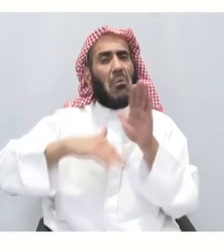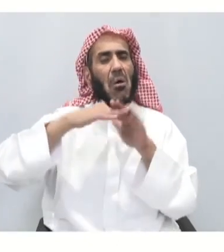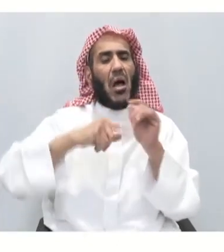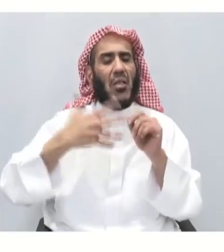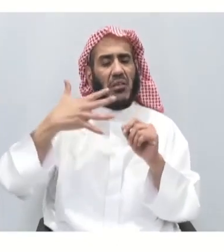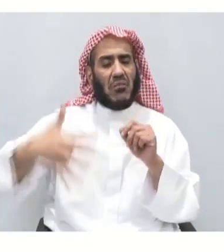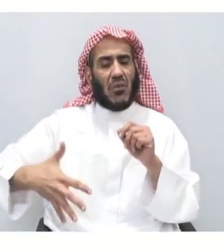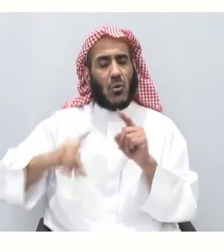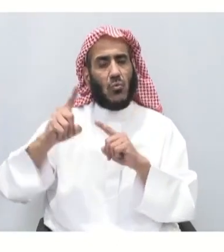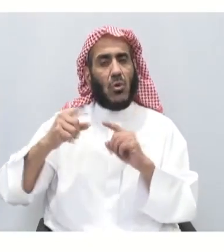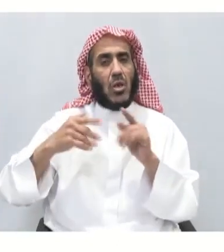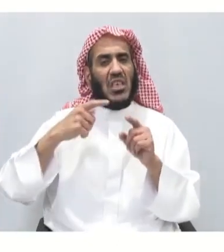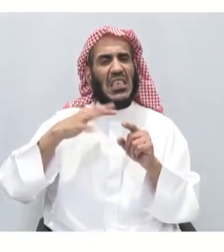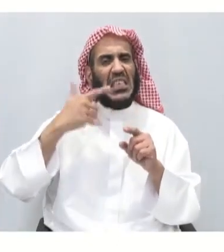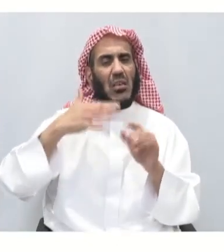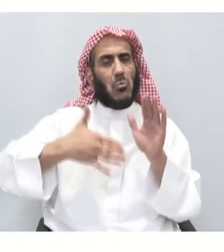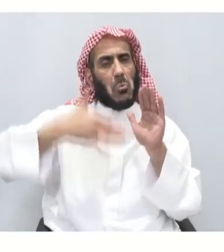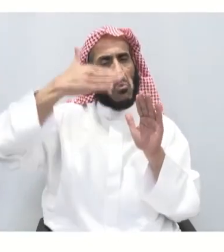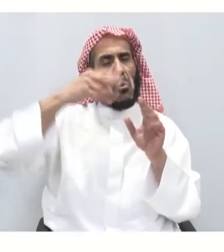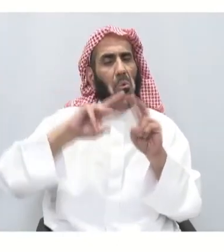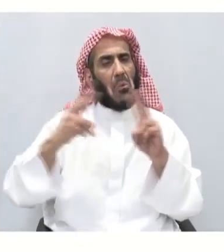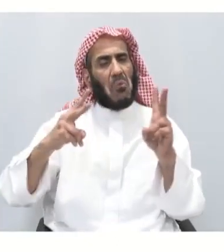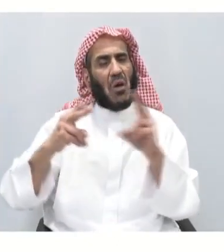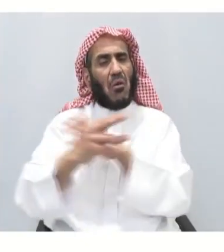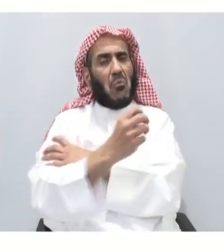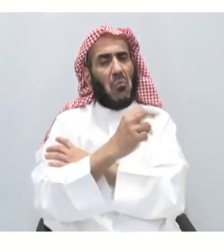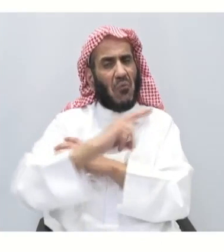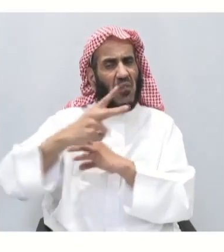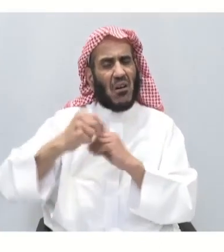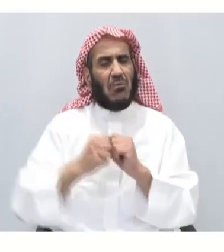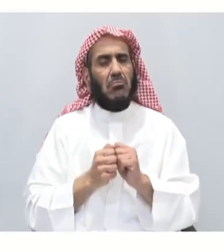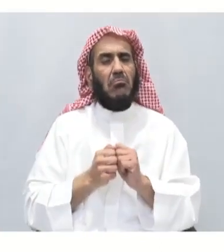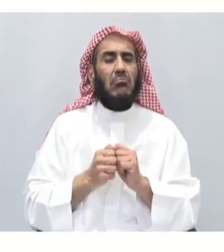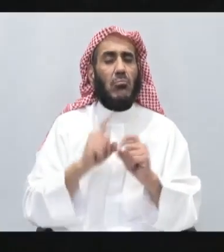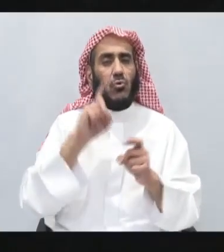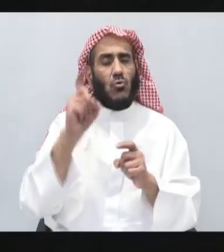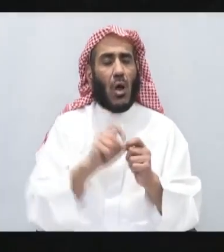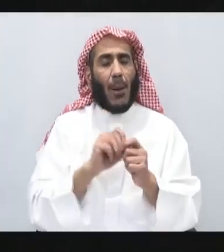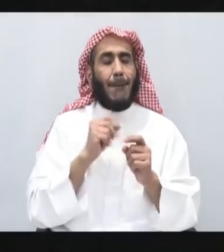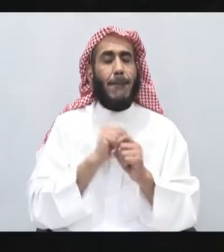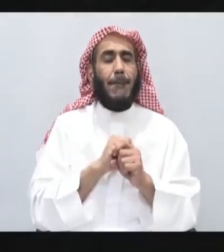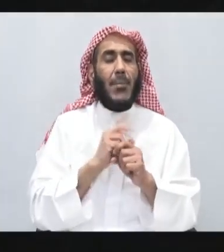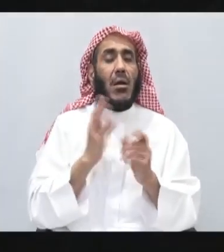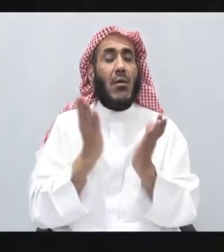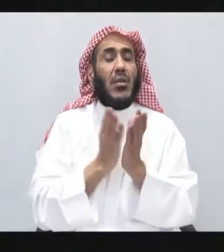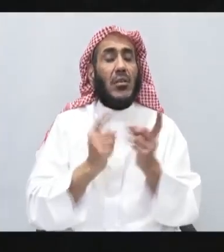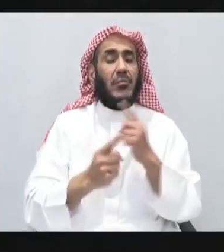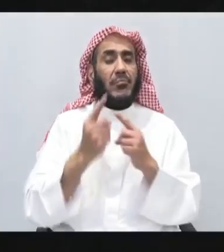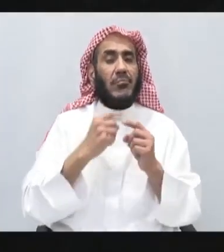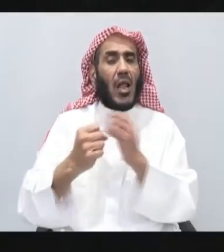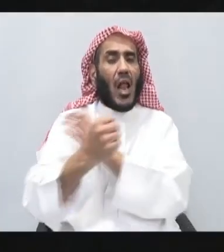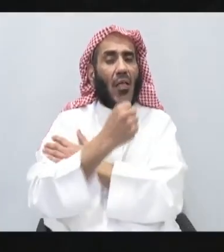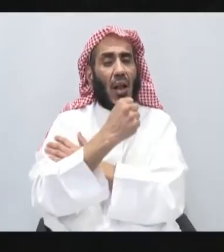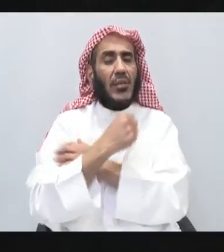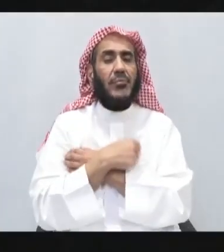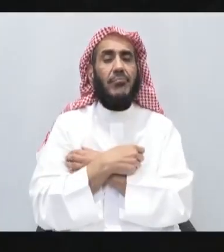طفل وهذا شخص بالغ هل العضلات تختلف ذكرنا في الحصه الماضيه ان